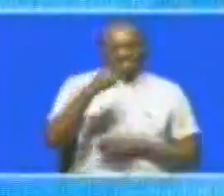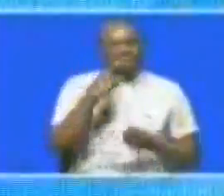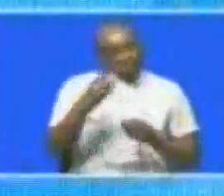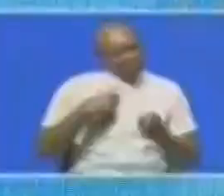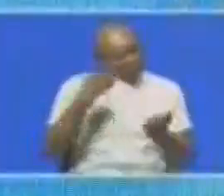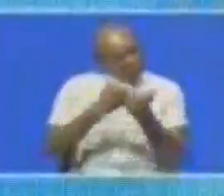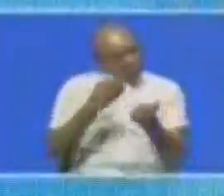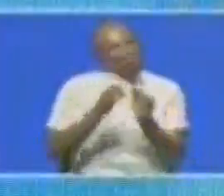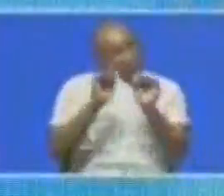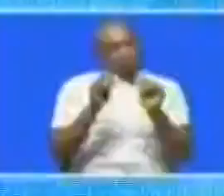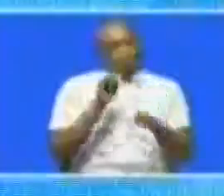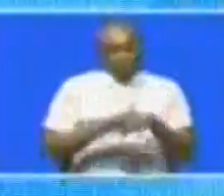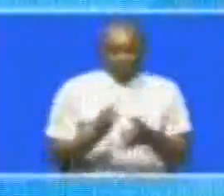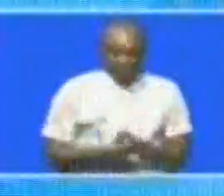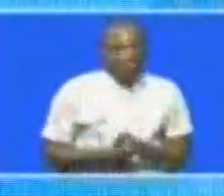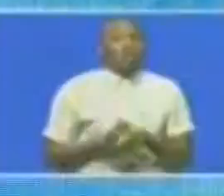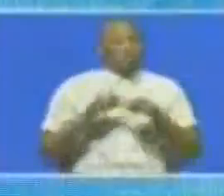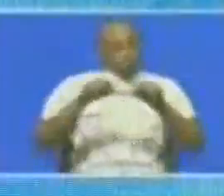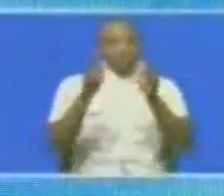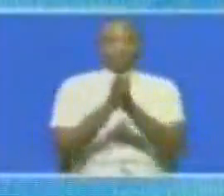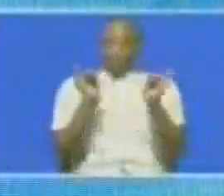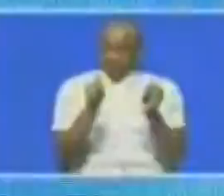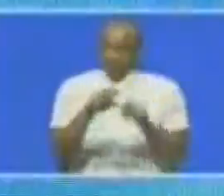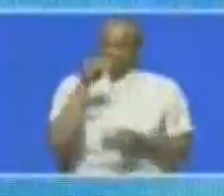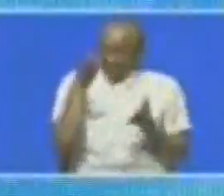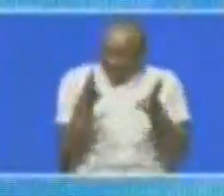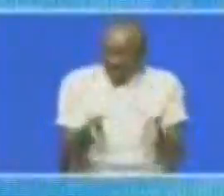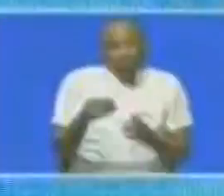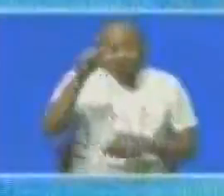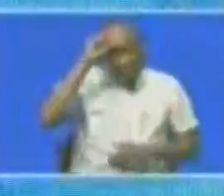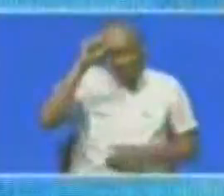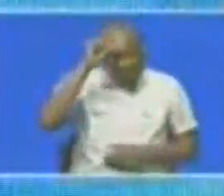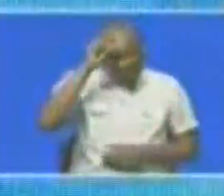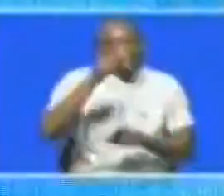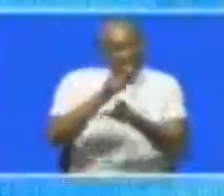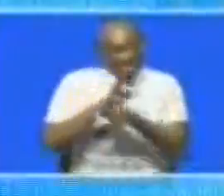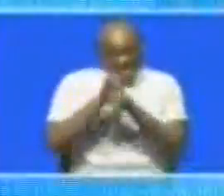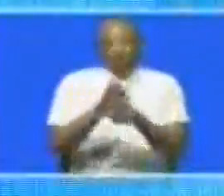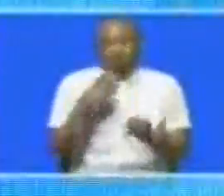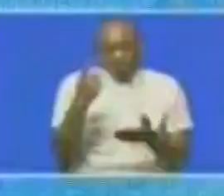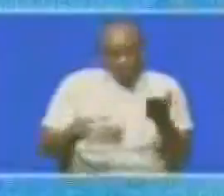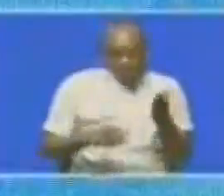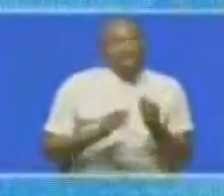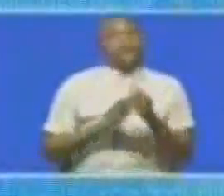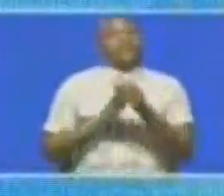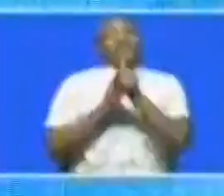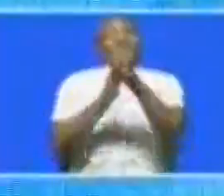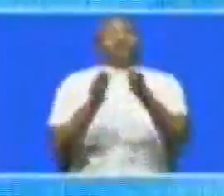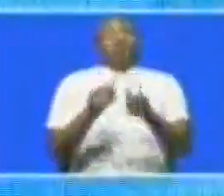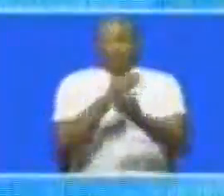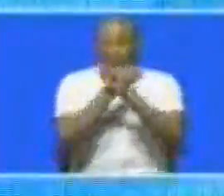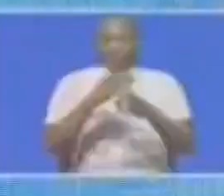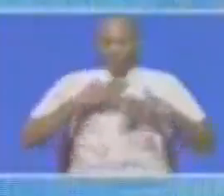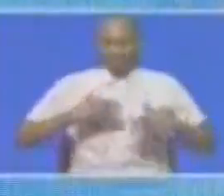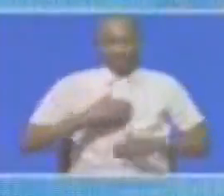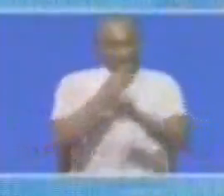Ongea vinyago. Na tukiendelea na taarifa zetu, imebainika kwamba sasa serikali iko makini kuondoa walinzi wa viongozi wa upinzani. Hayo ni